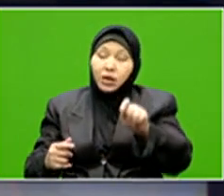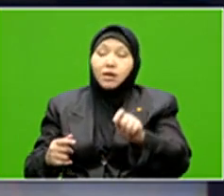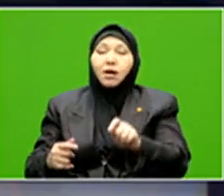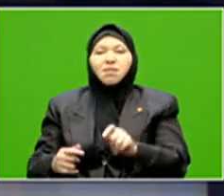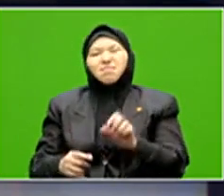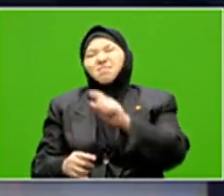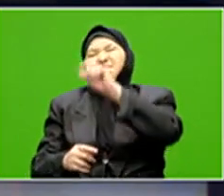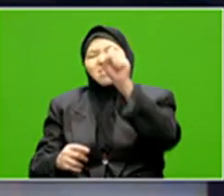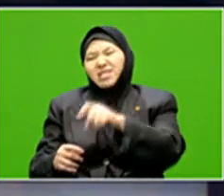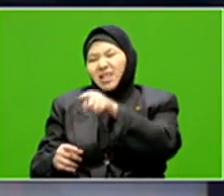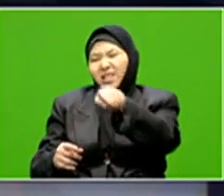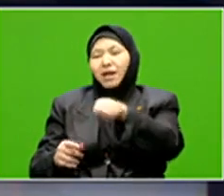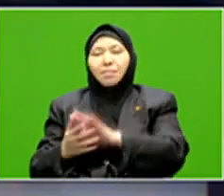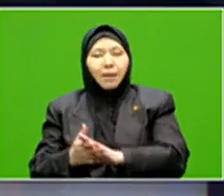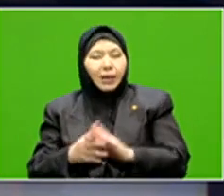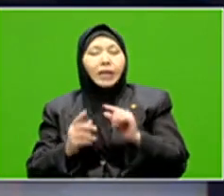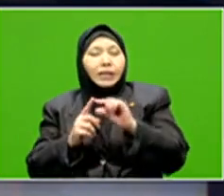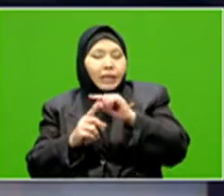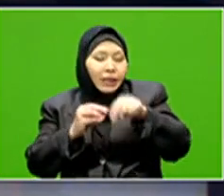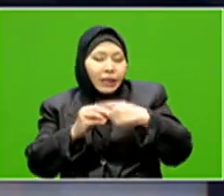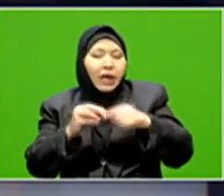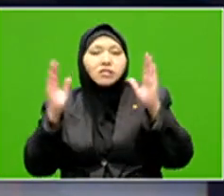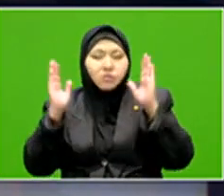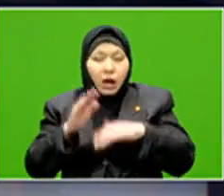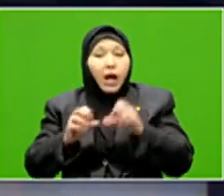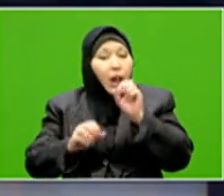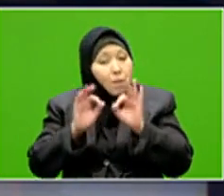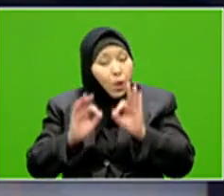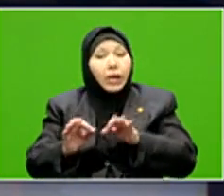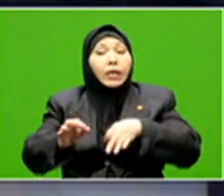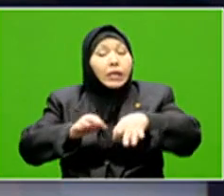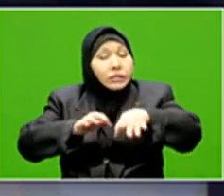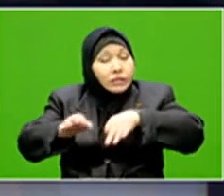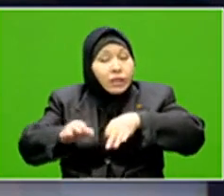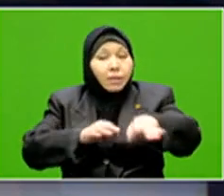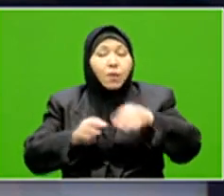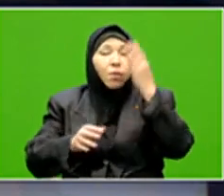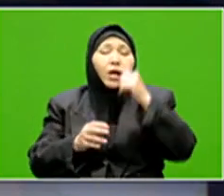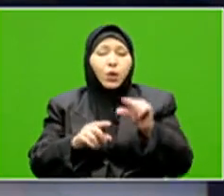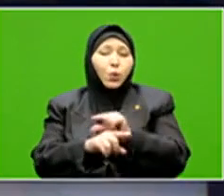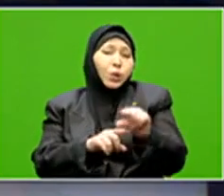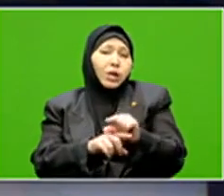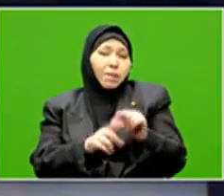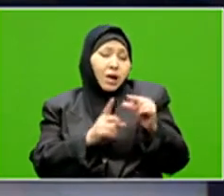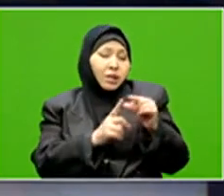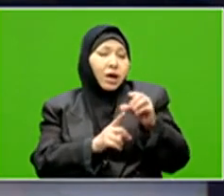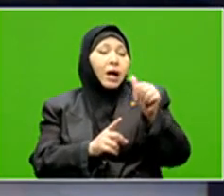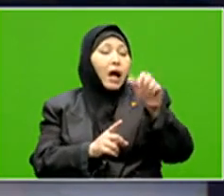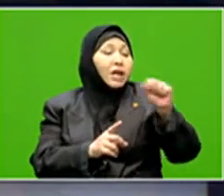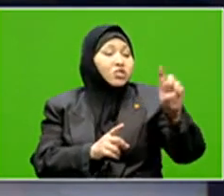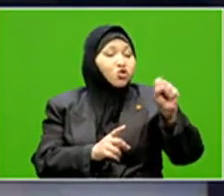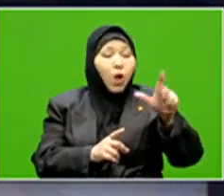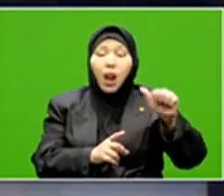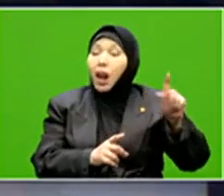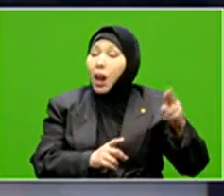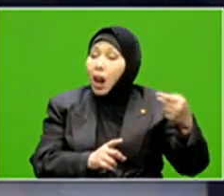as-salatuka. Ya, penggunaan perkataan ini, Ustaz Syamsul, kalau boleh dijelaskan mengapa digunakan perkataan as-salatuka, terjemahan kata agama kamu. Tetapi